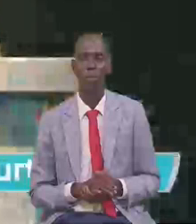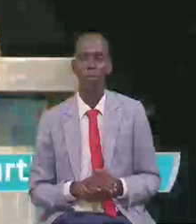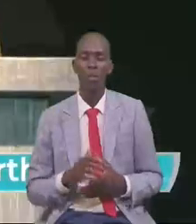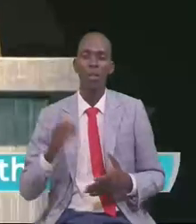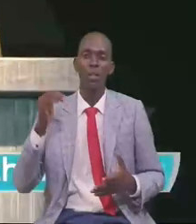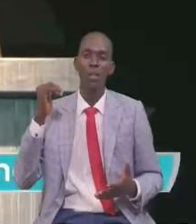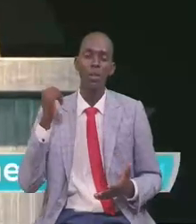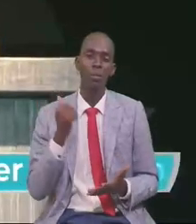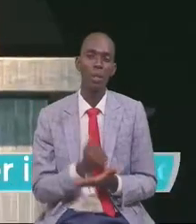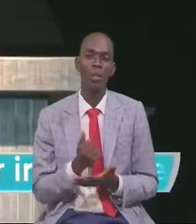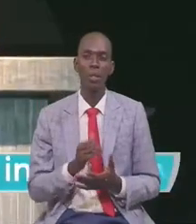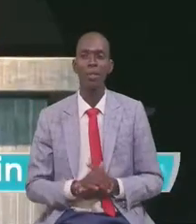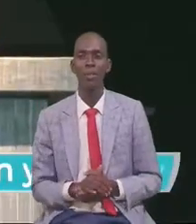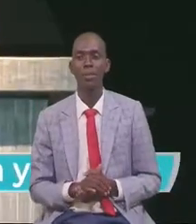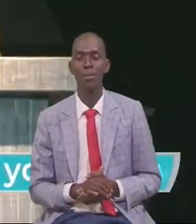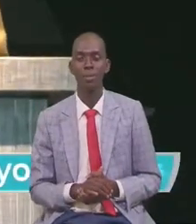Amen.